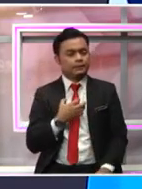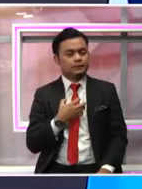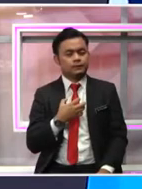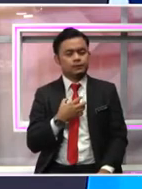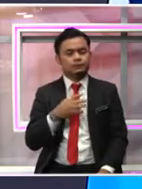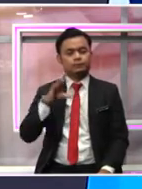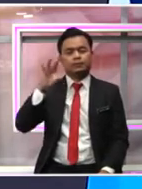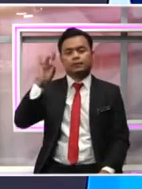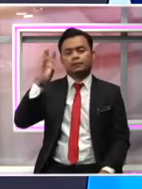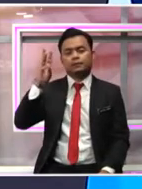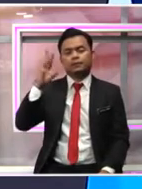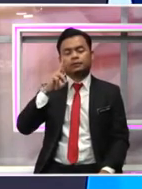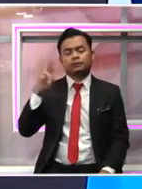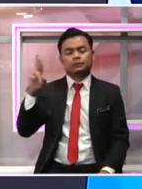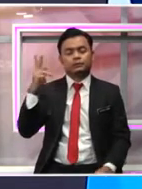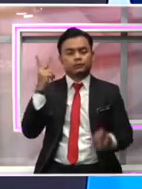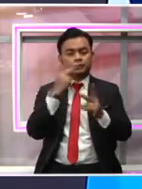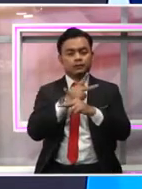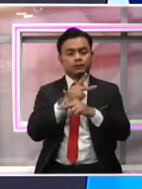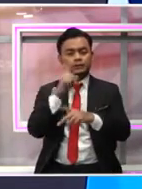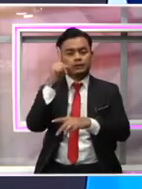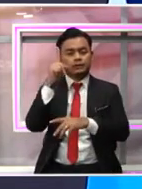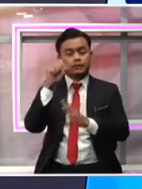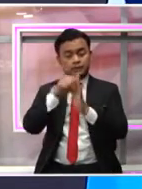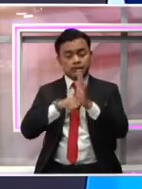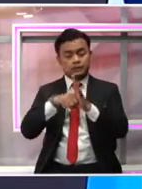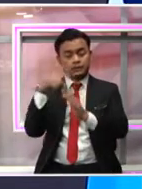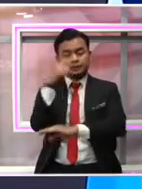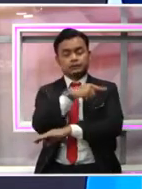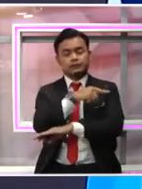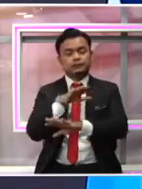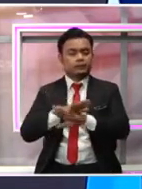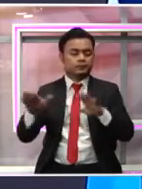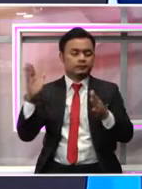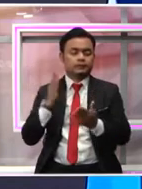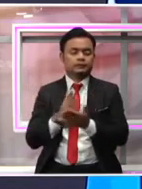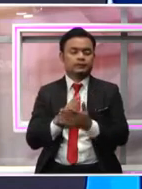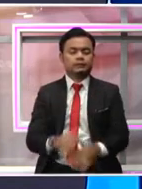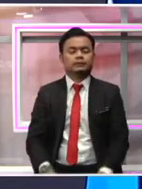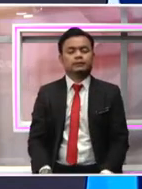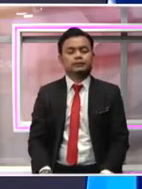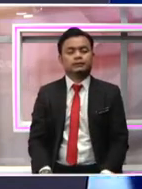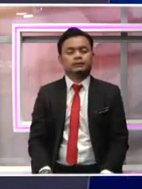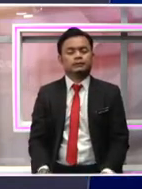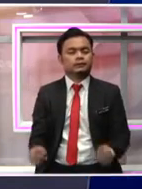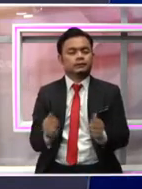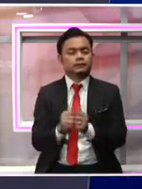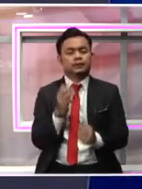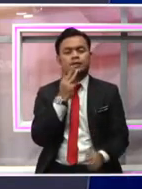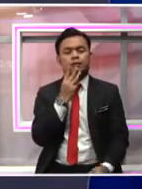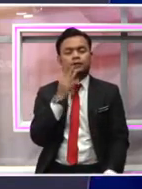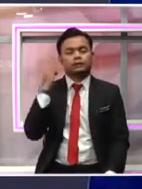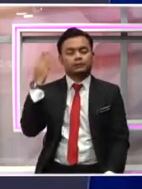sehari tanpa henti ciptaan dekat Tandes paint murid-murid di rumah juga nampak dan dapat memeriksa